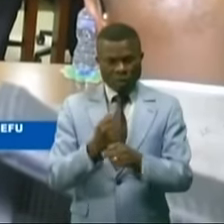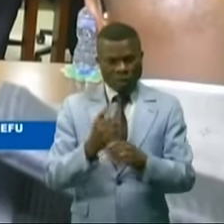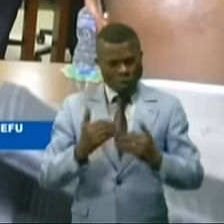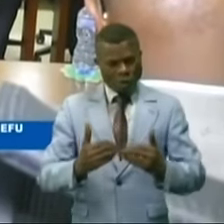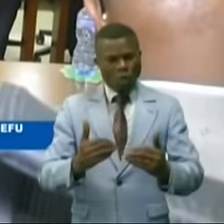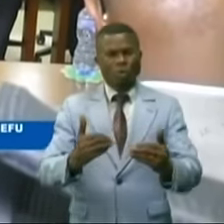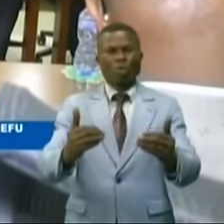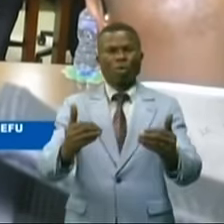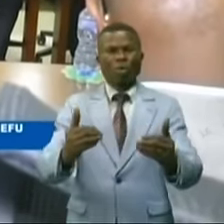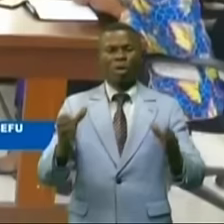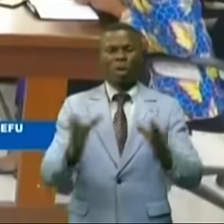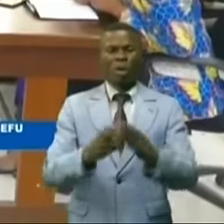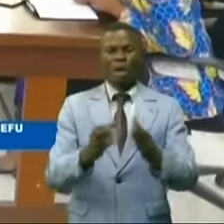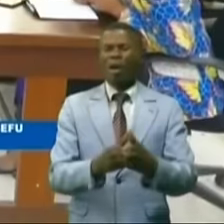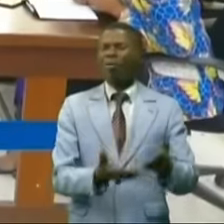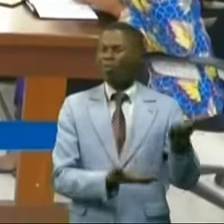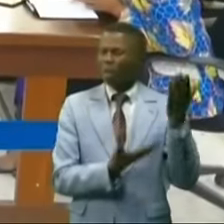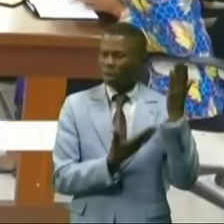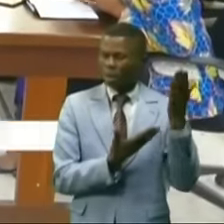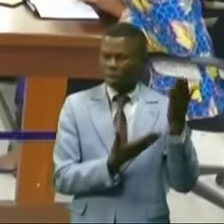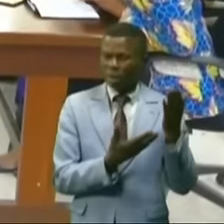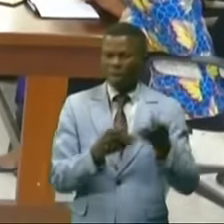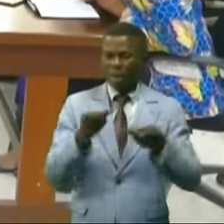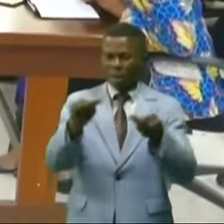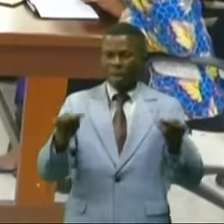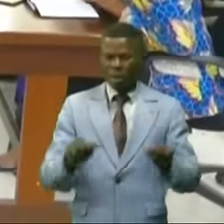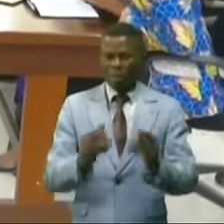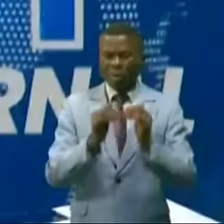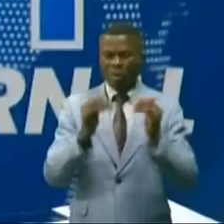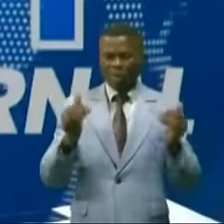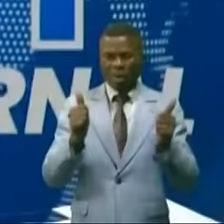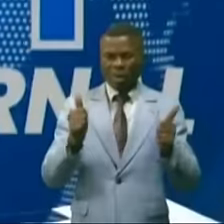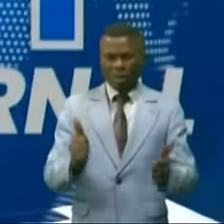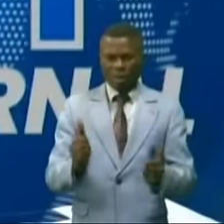poursuivre avec plus d'impact pour un environnement plus assaini.